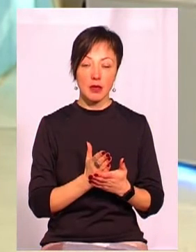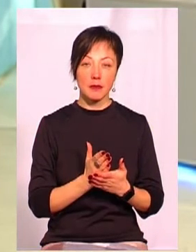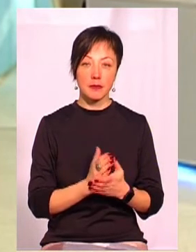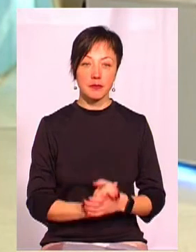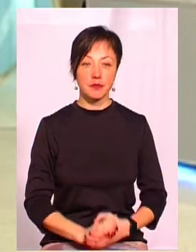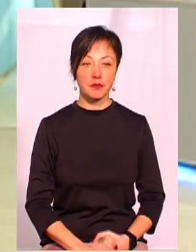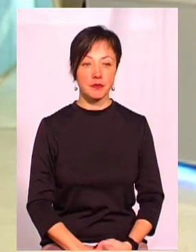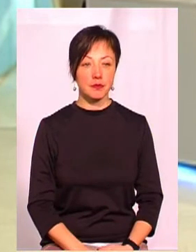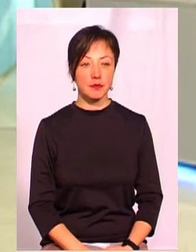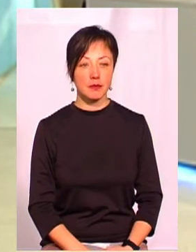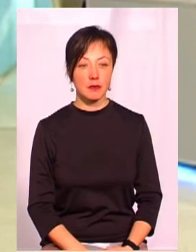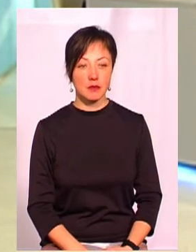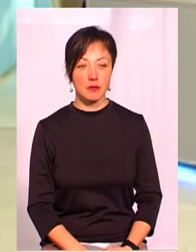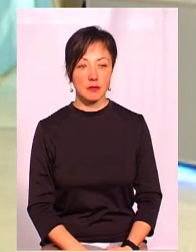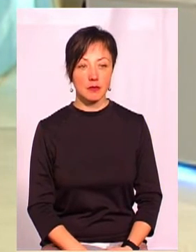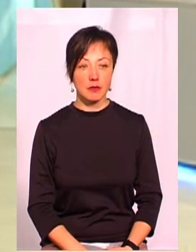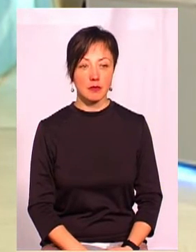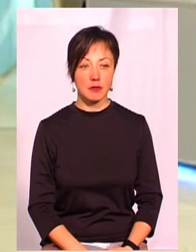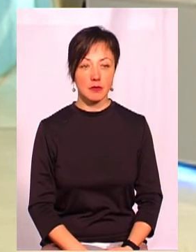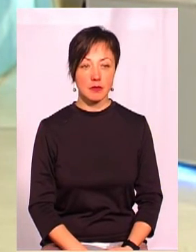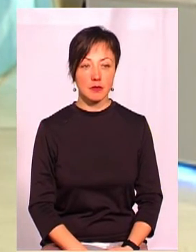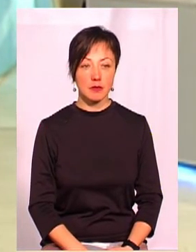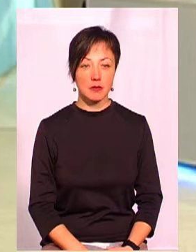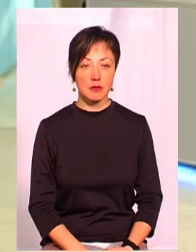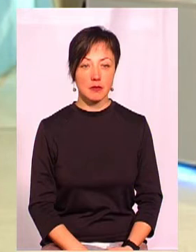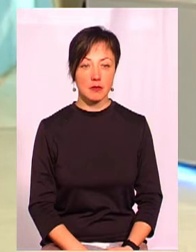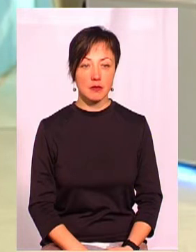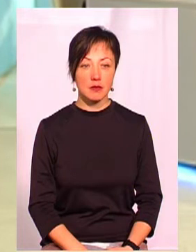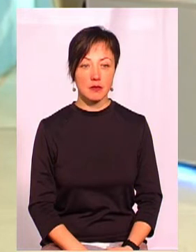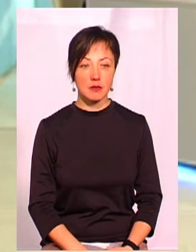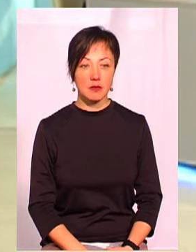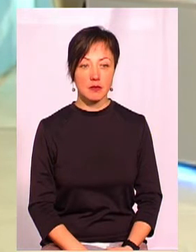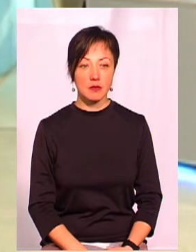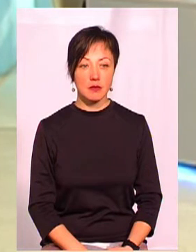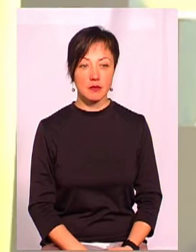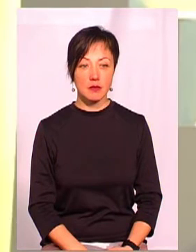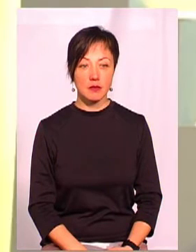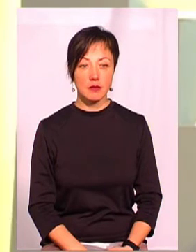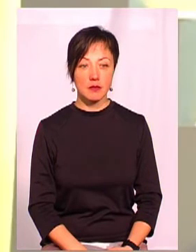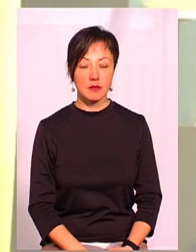фахових спеціалістах, зокрема, з психологічної допомоги. Я думаю, ви підтримаєте.